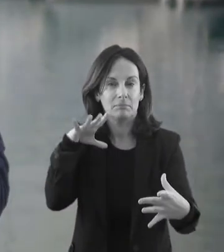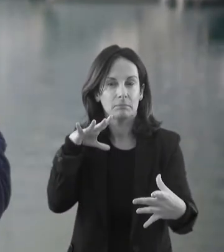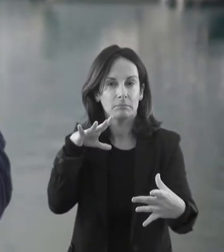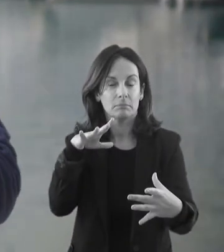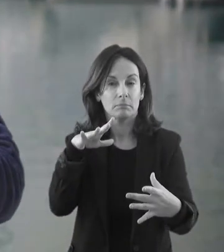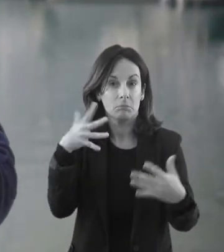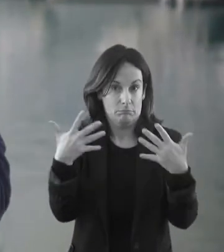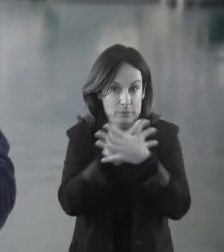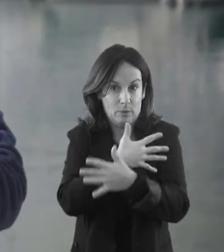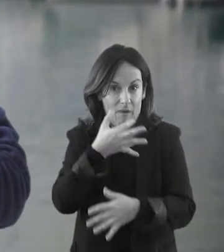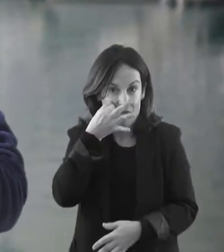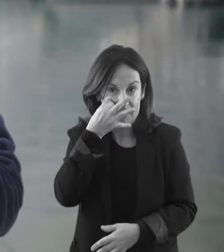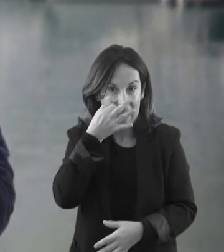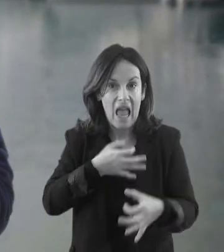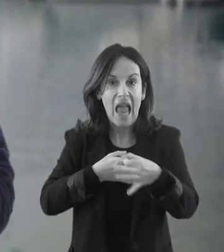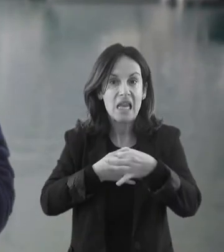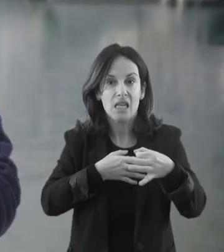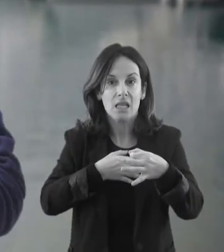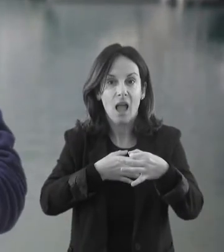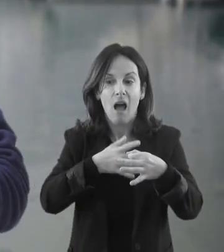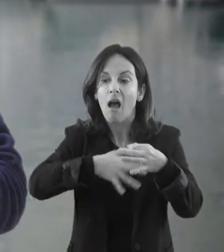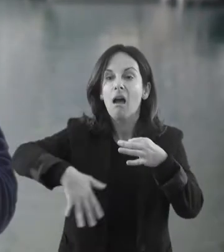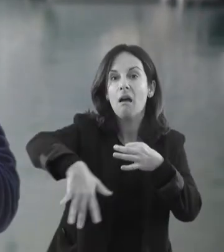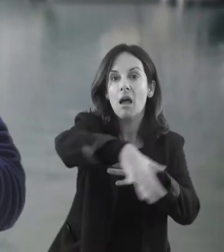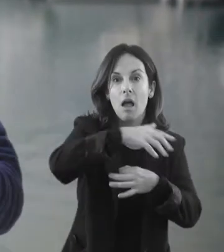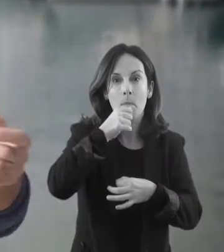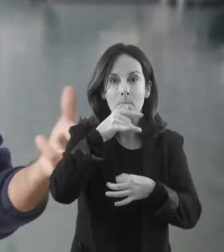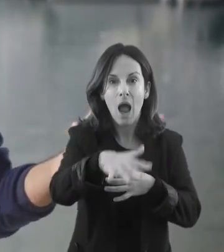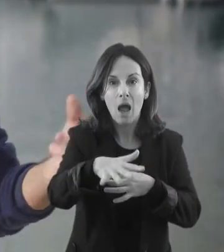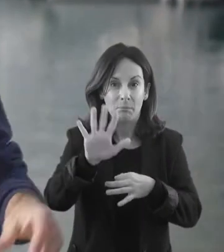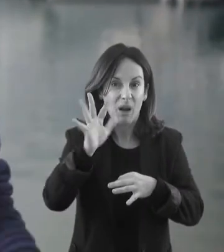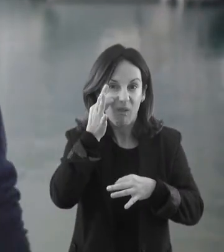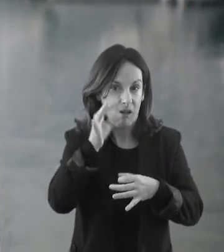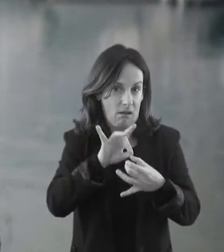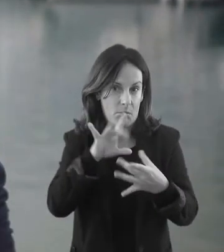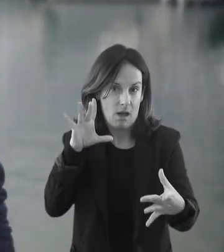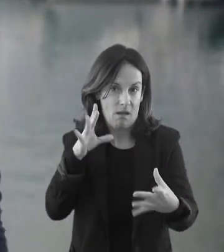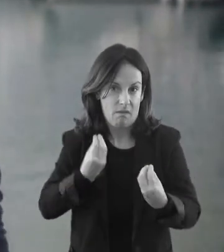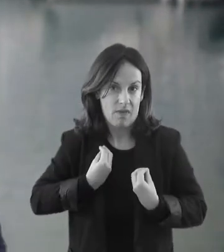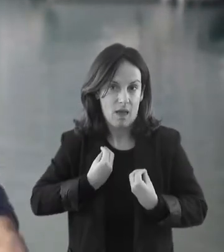visió subjectiva, perquè sempre hem viscut lligats a la mar, i crec que aquest hauria de ser